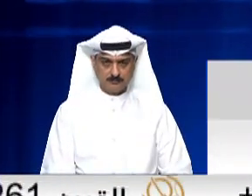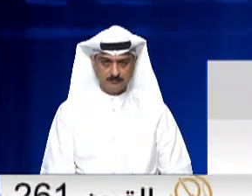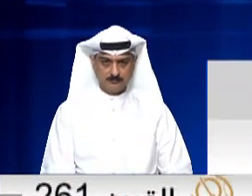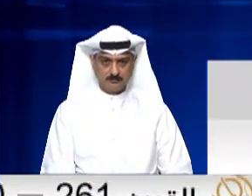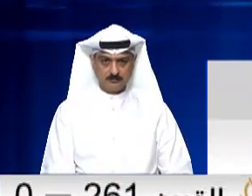الاسرائيلي